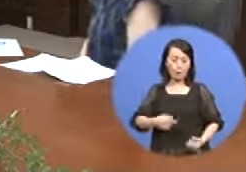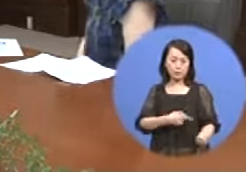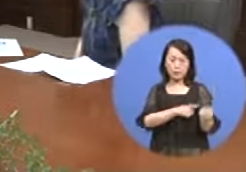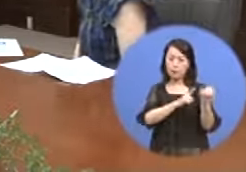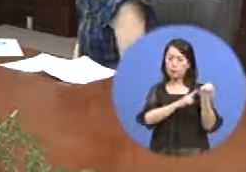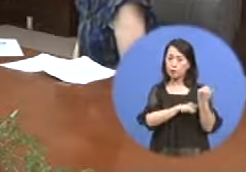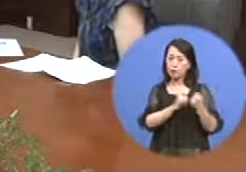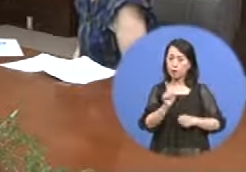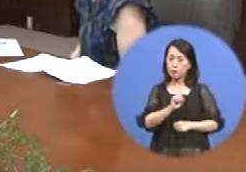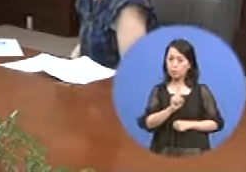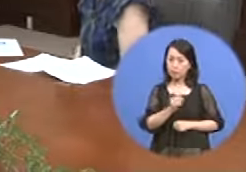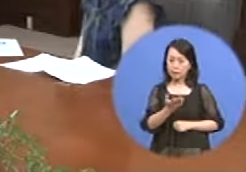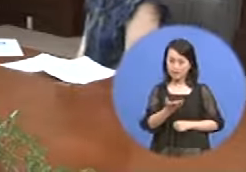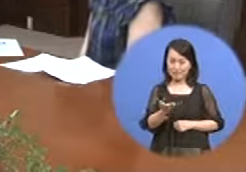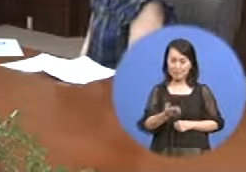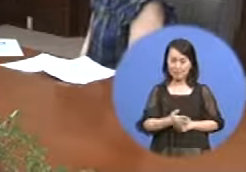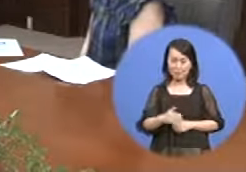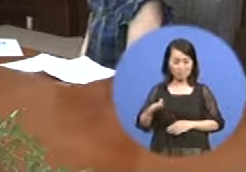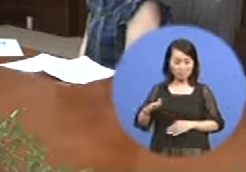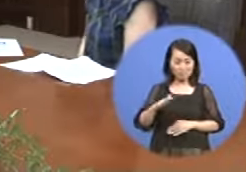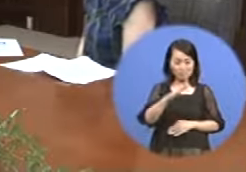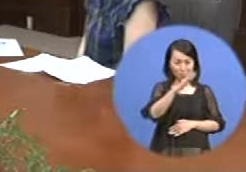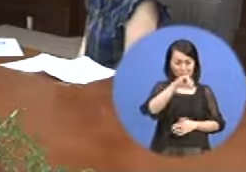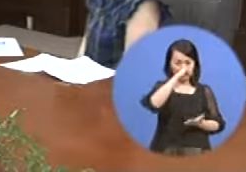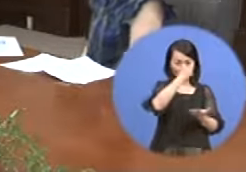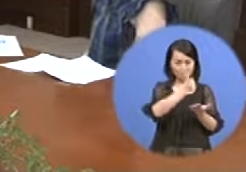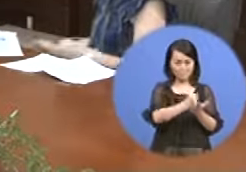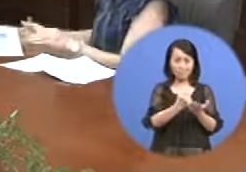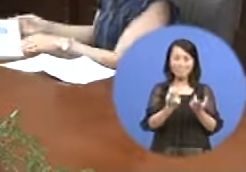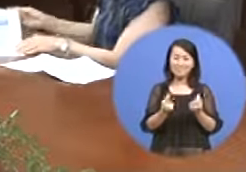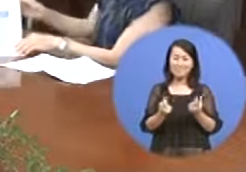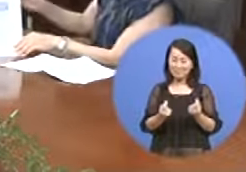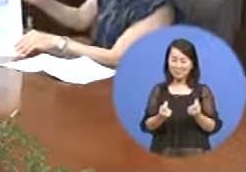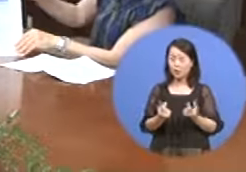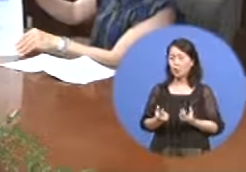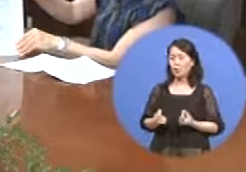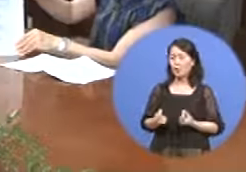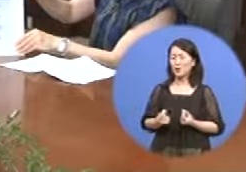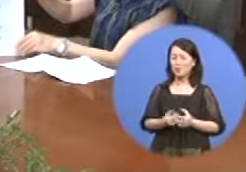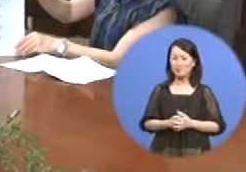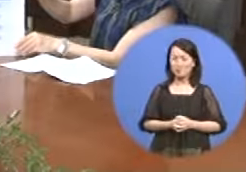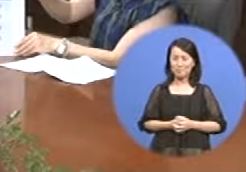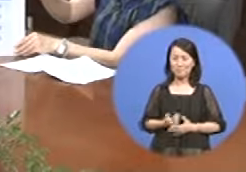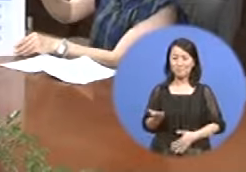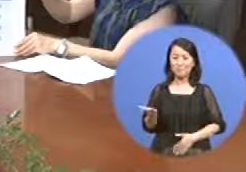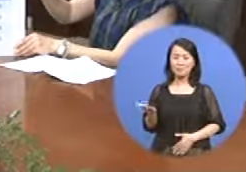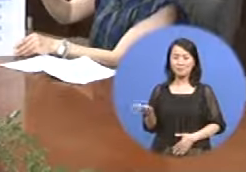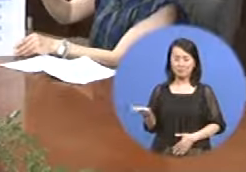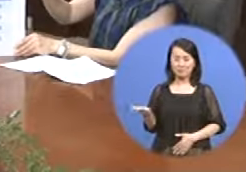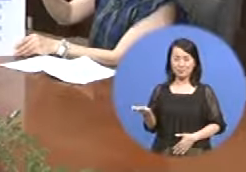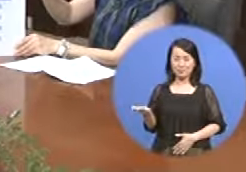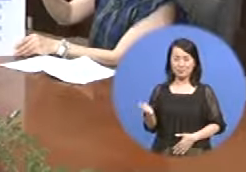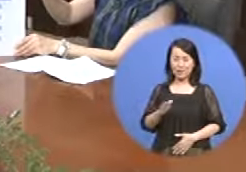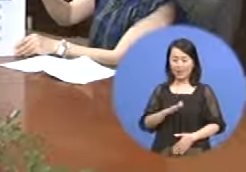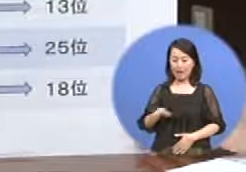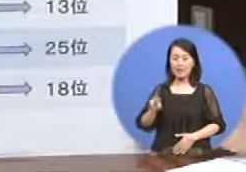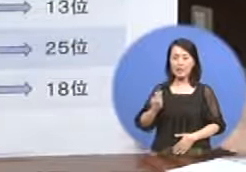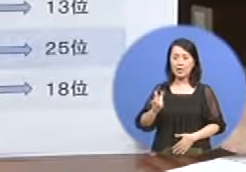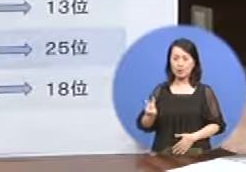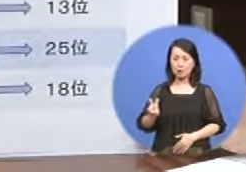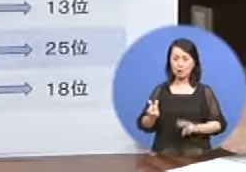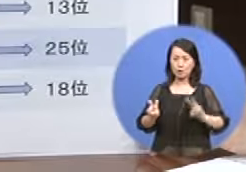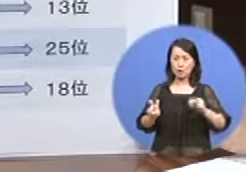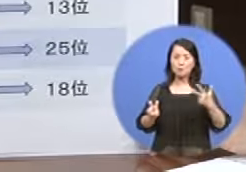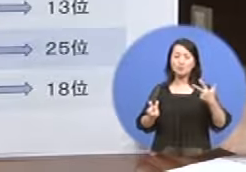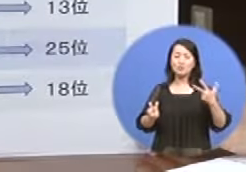の体力向上については大変うまくいっている。 そうこれは ね、 うまくいってるんですね、 はい、 でこんなふうにあの20年度と27年